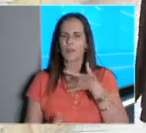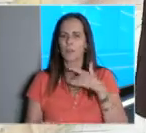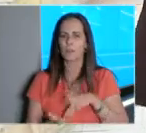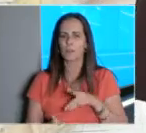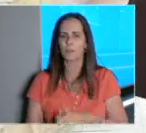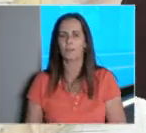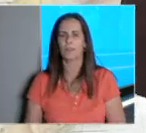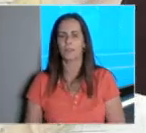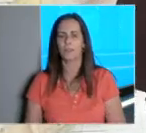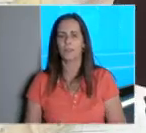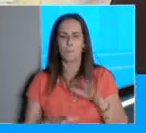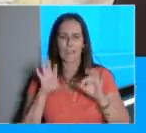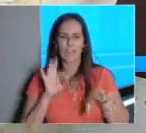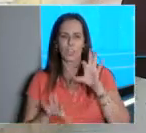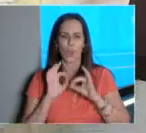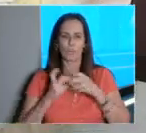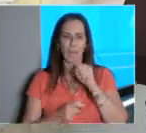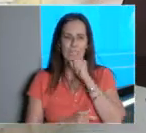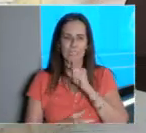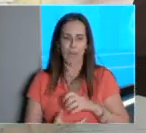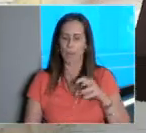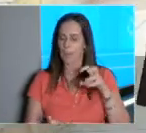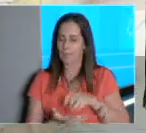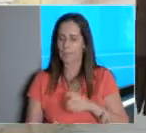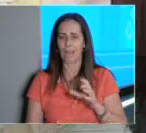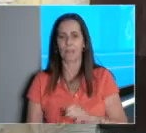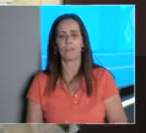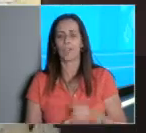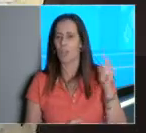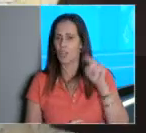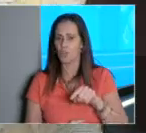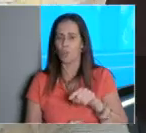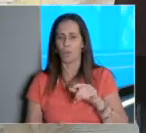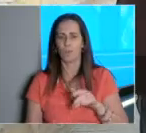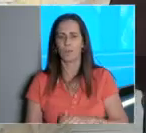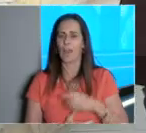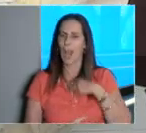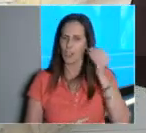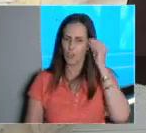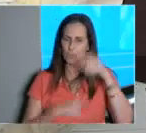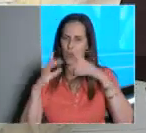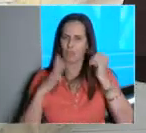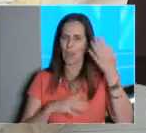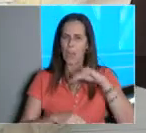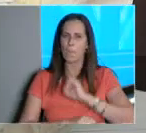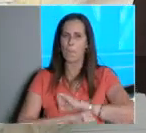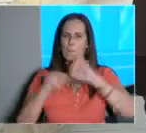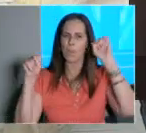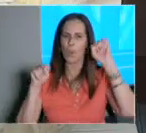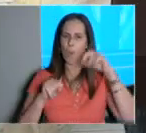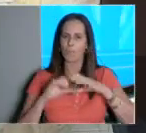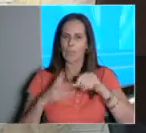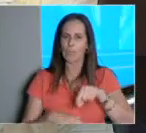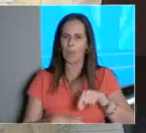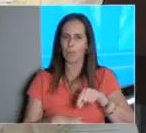כאן? קניון ערים. קניון ערים, במרכז העיר, תגיעו דחוף, יש כאן עמדת שידור. אני זוכר משנות ה-90 שהיה פה פיגוע קשה מתישהו,